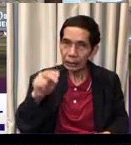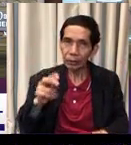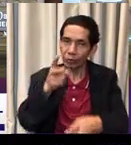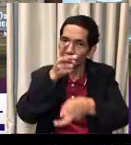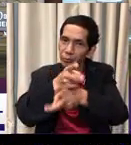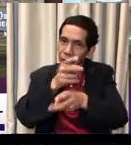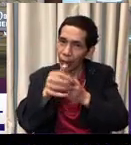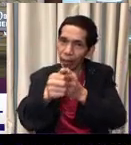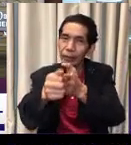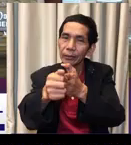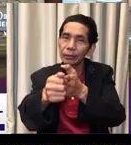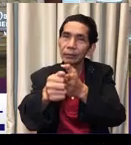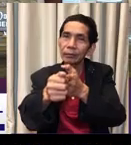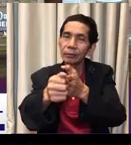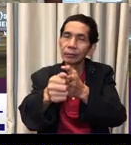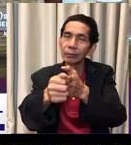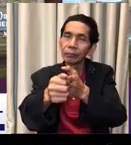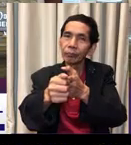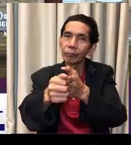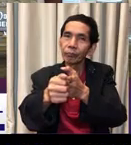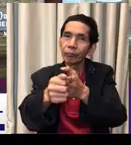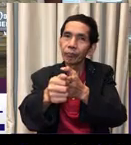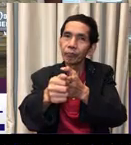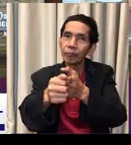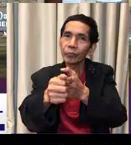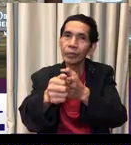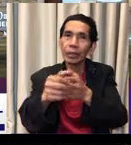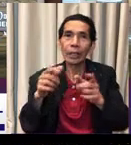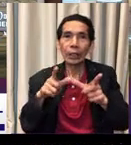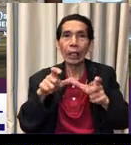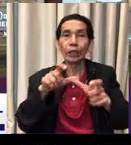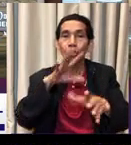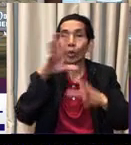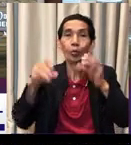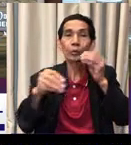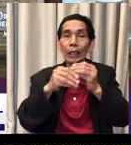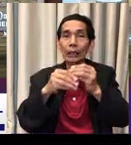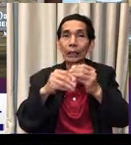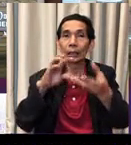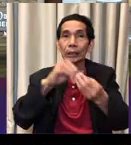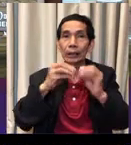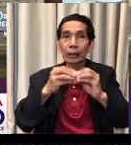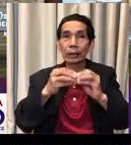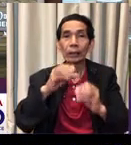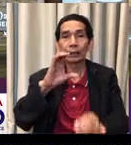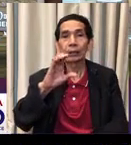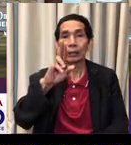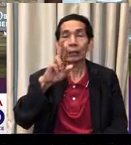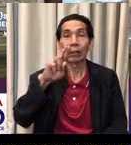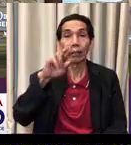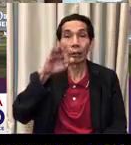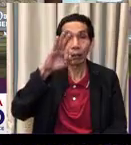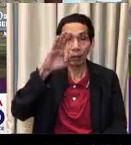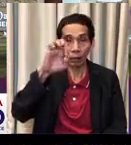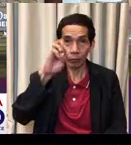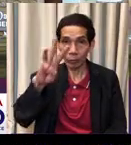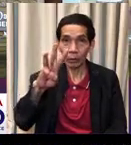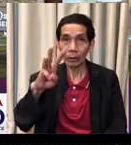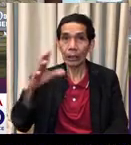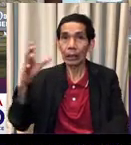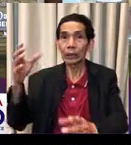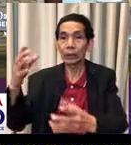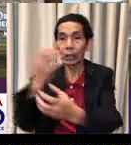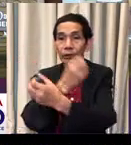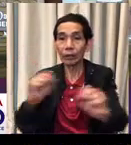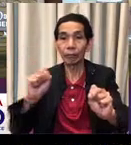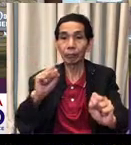magabayan. No? Running total ng curfew na na-rescue natin